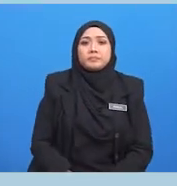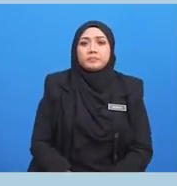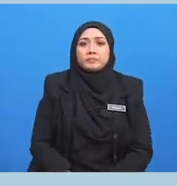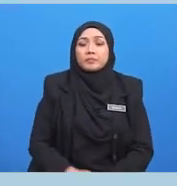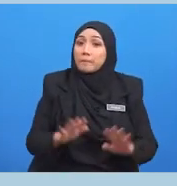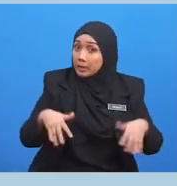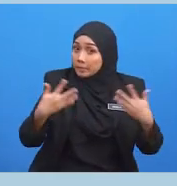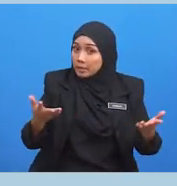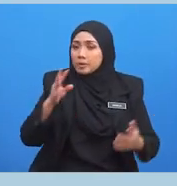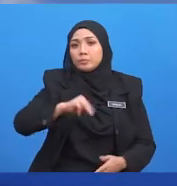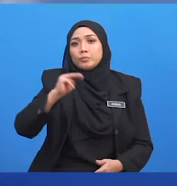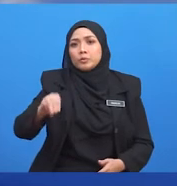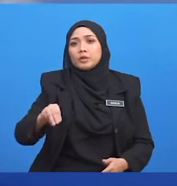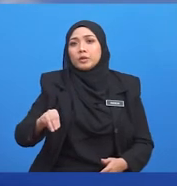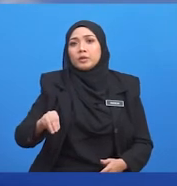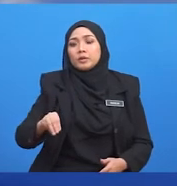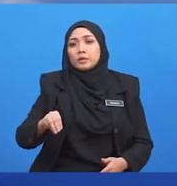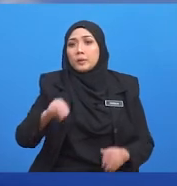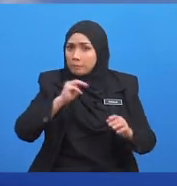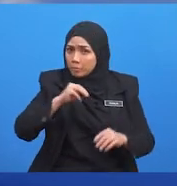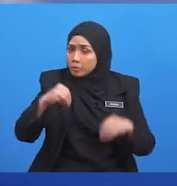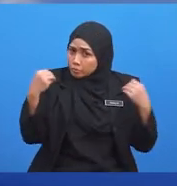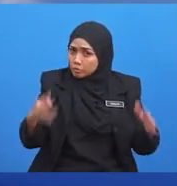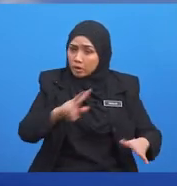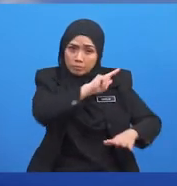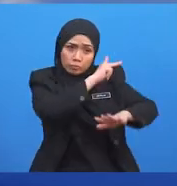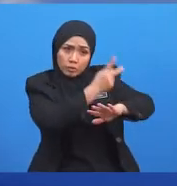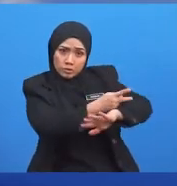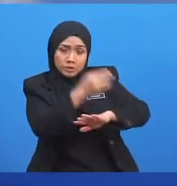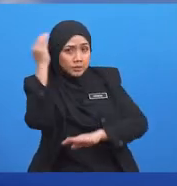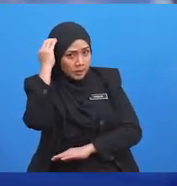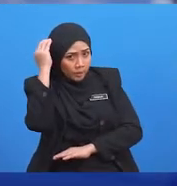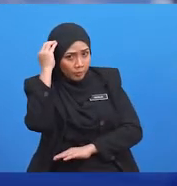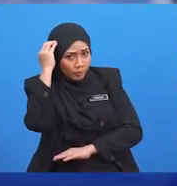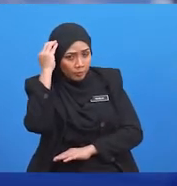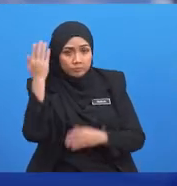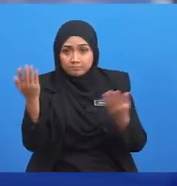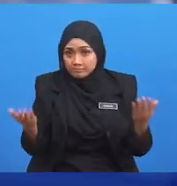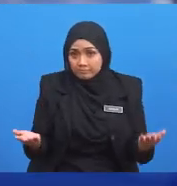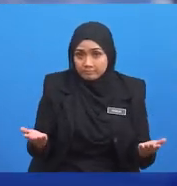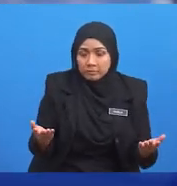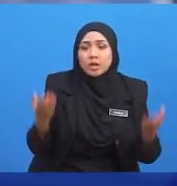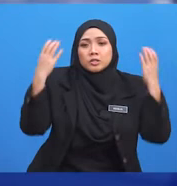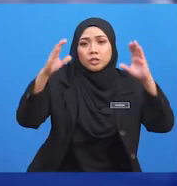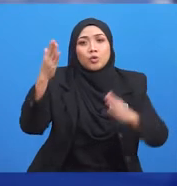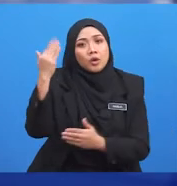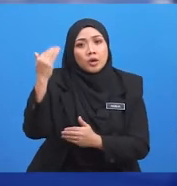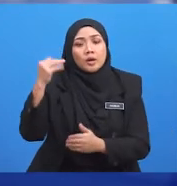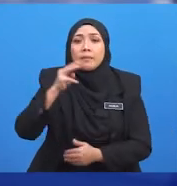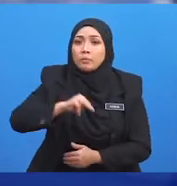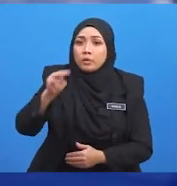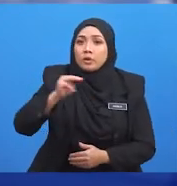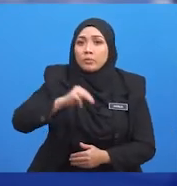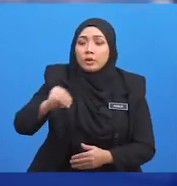Bagaimana murid-murid? Adakah anda dapat menguasainya? Cikgu harap